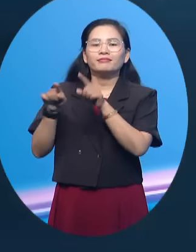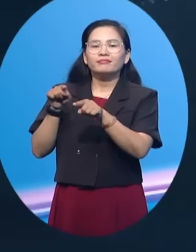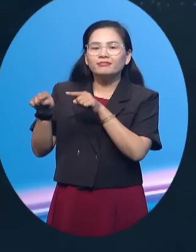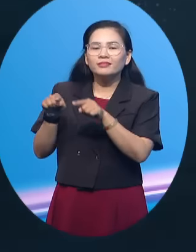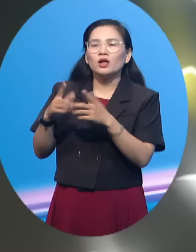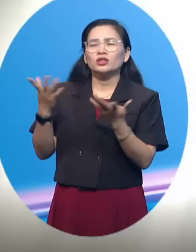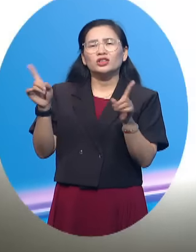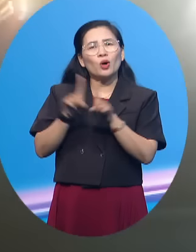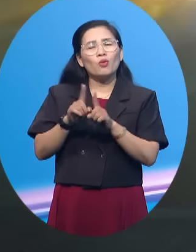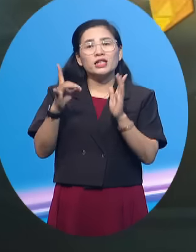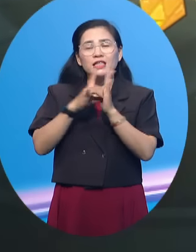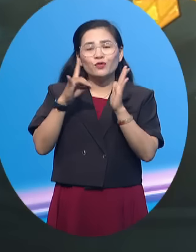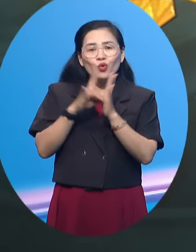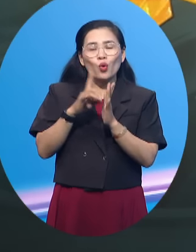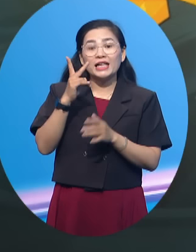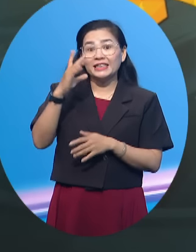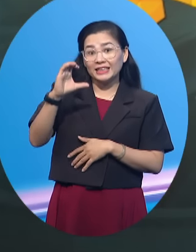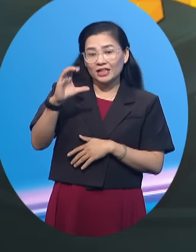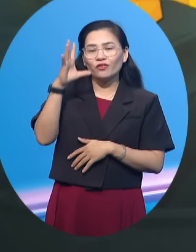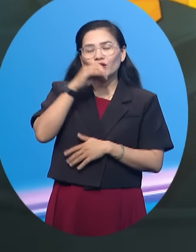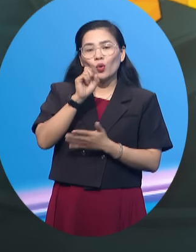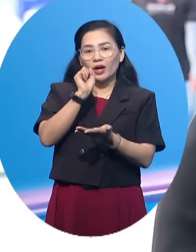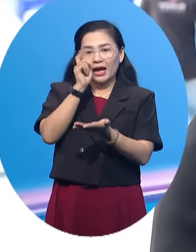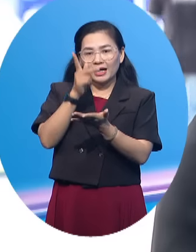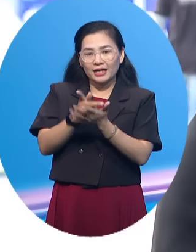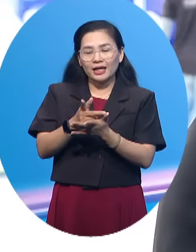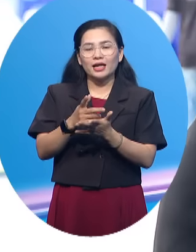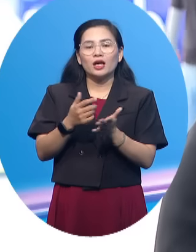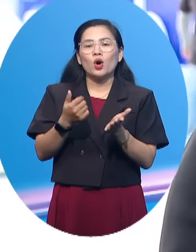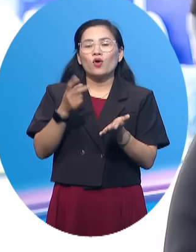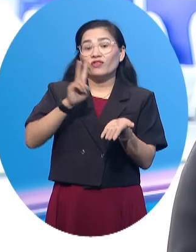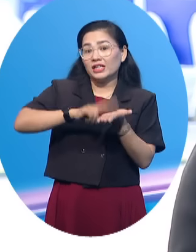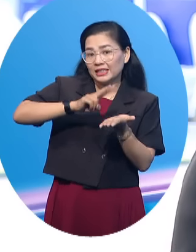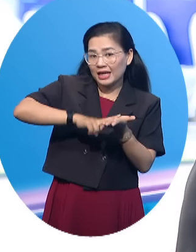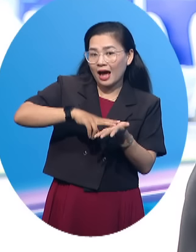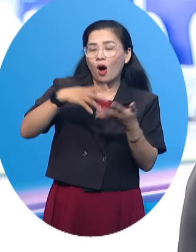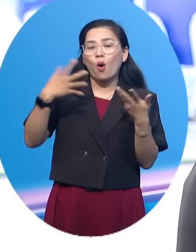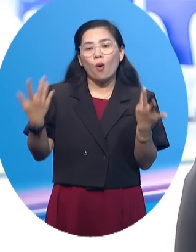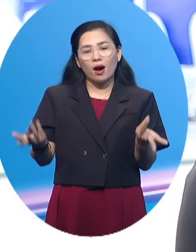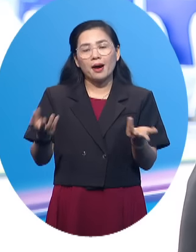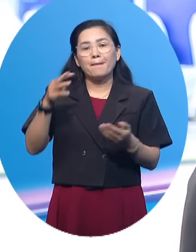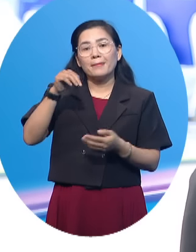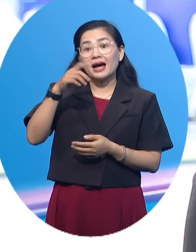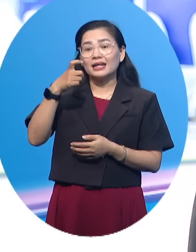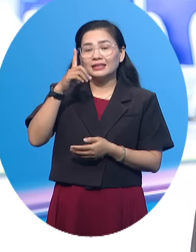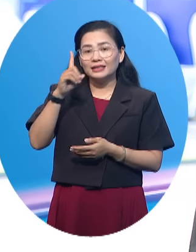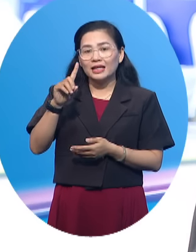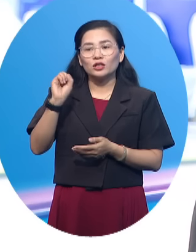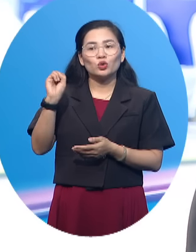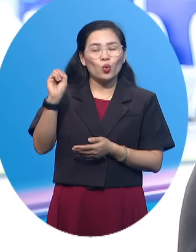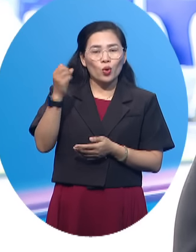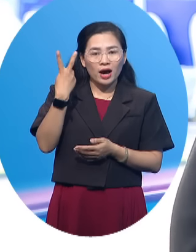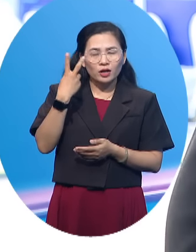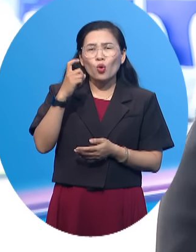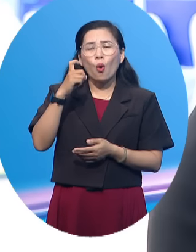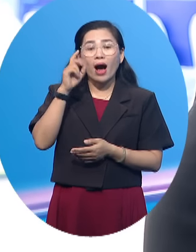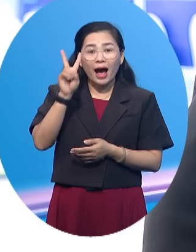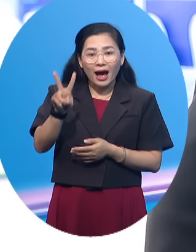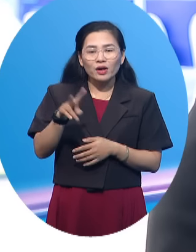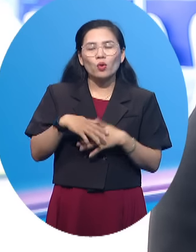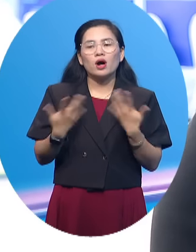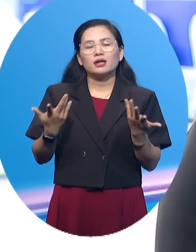thủ tục hành chính như là đăng ký hộ chiếu, rồi đăng ký mã định danh cấp độ 2, hướng dẫn để đăng